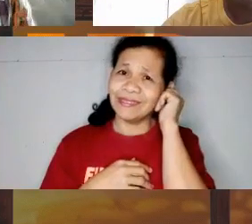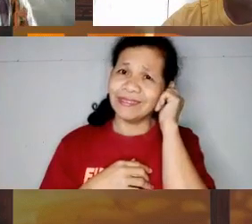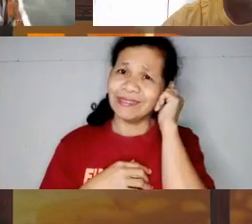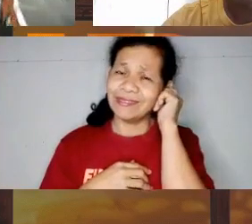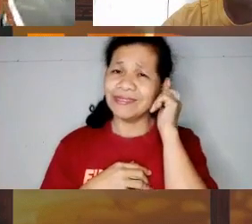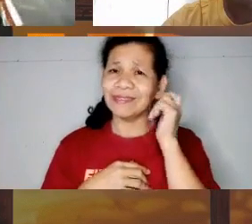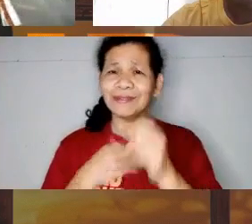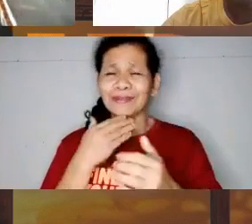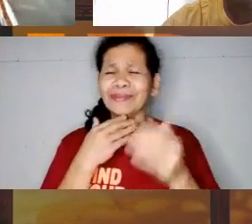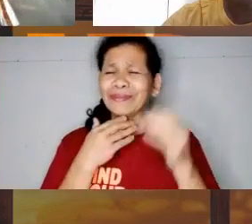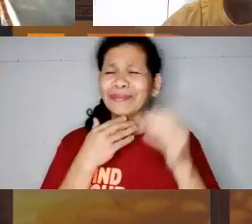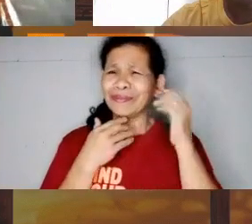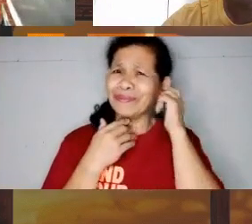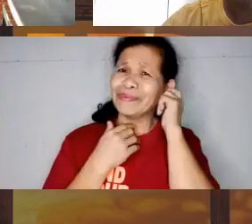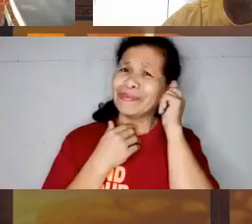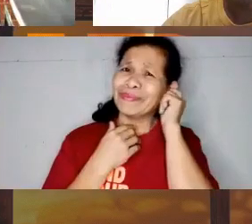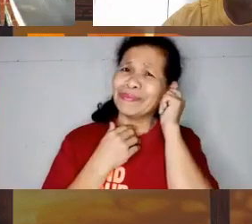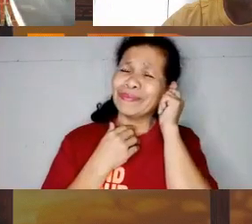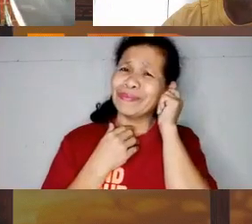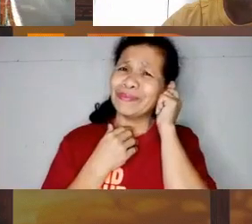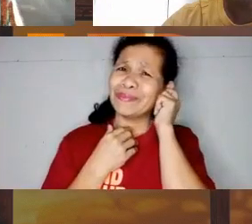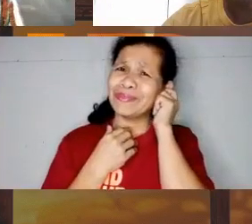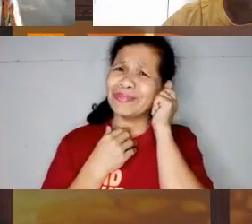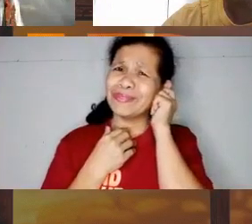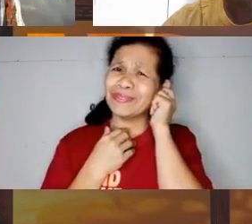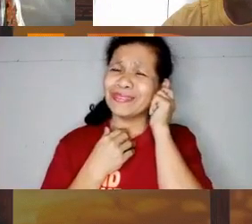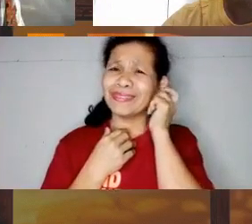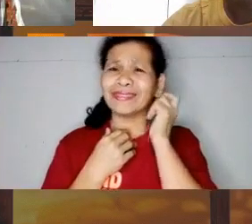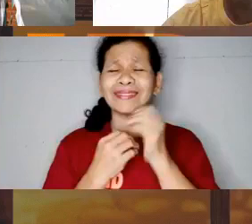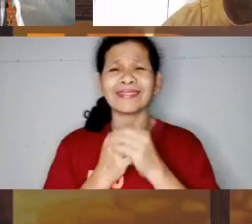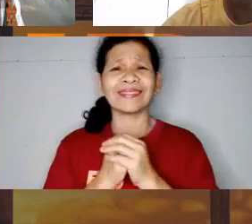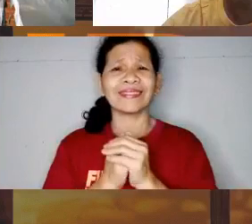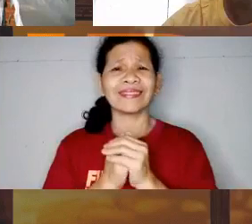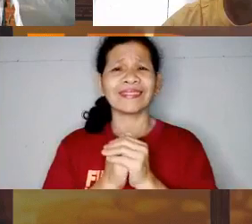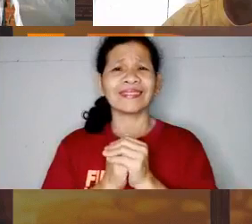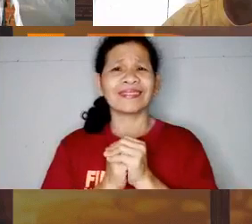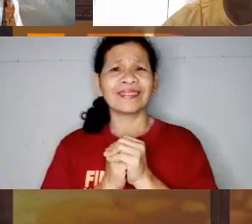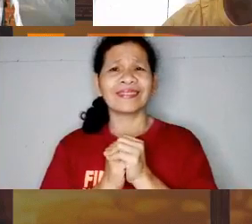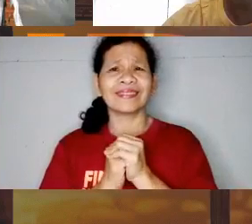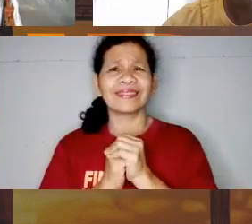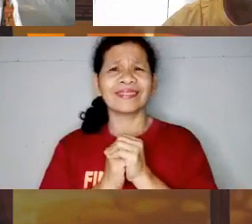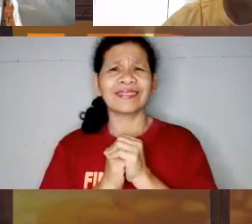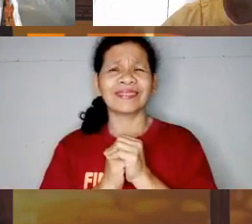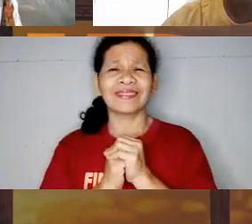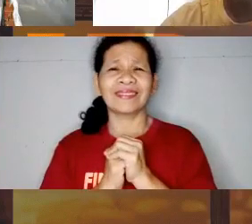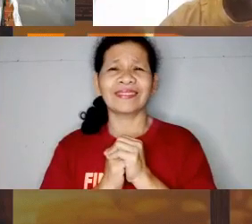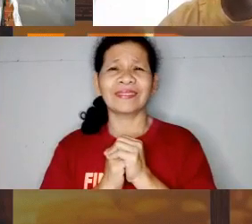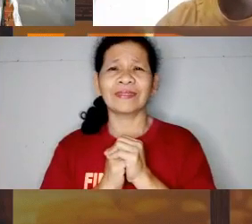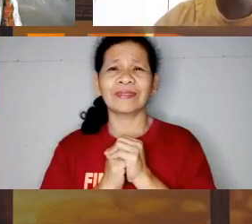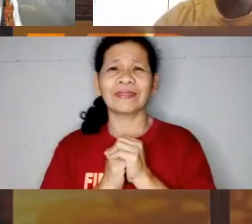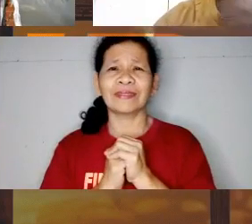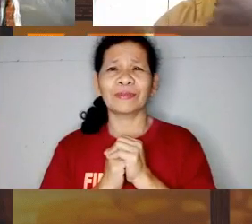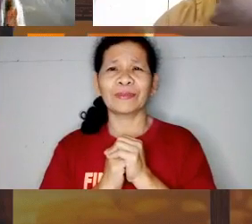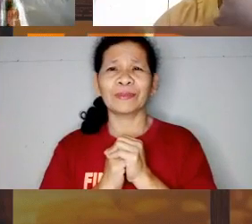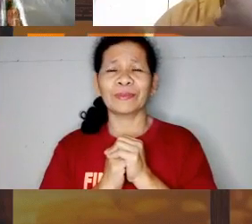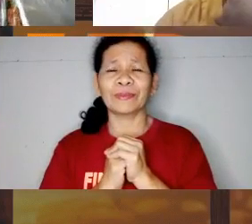ginampanan sa umagang ito. Pastor, excuse, merong nag-e-echo. Meron sigurong isang gadget na